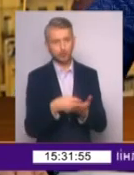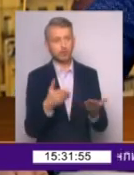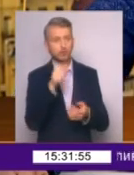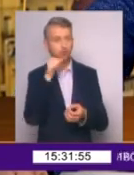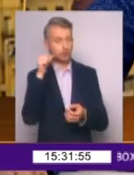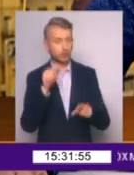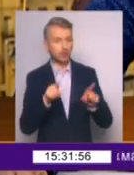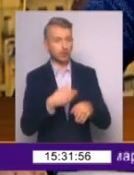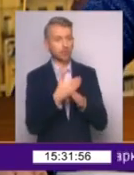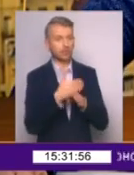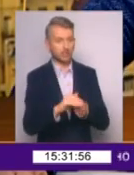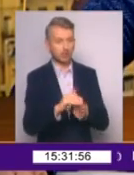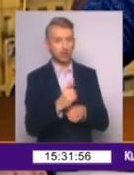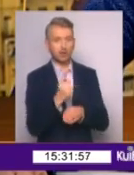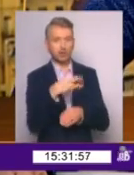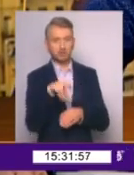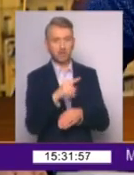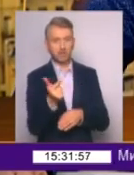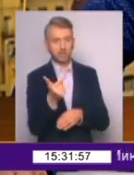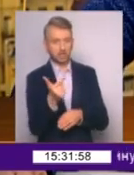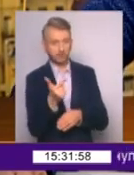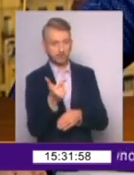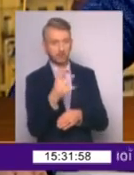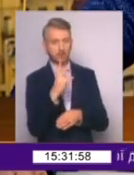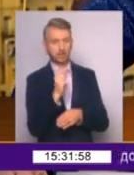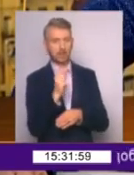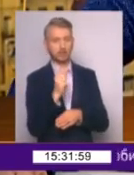також виділив 1 мільярд гривень на